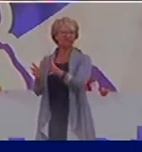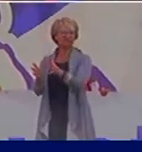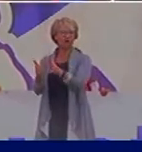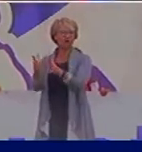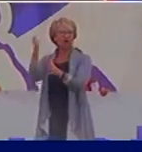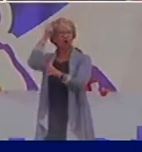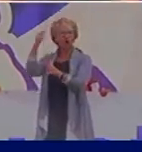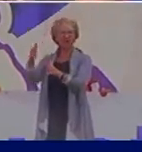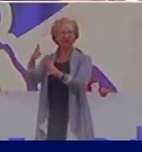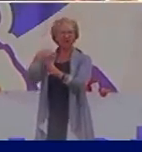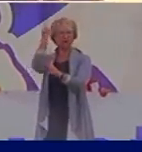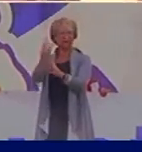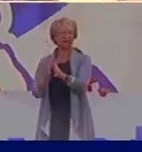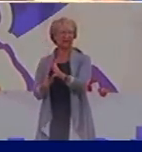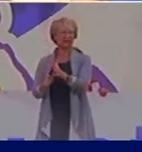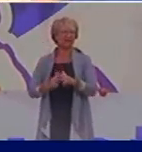paese.